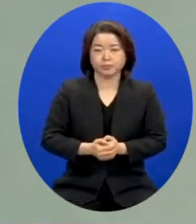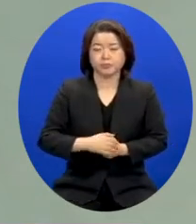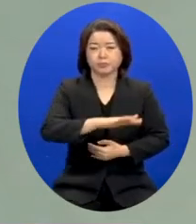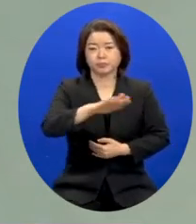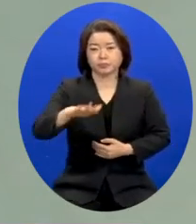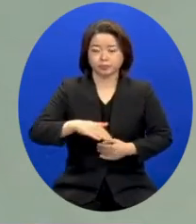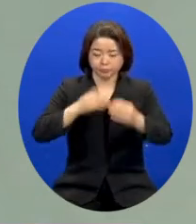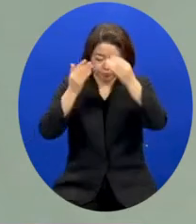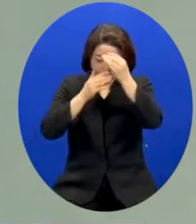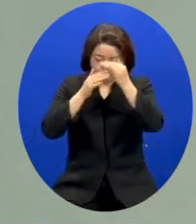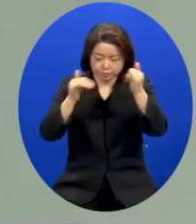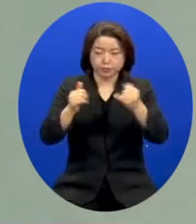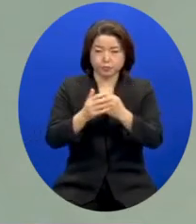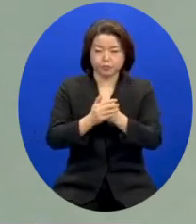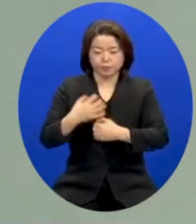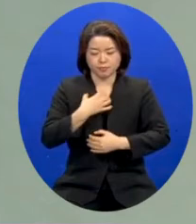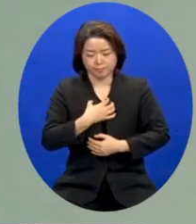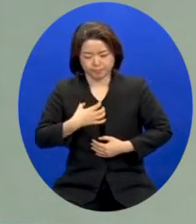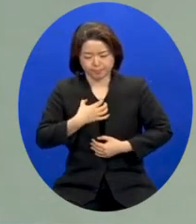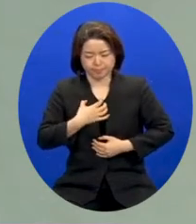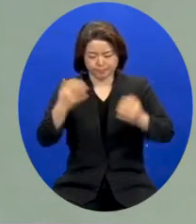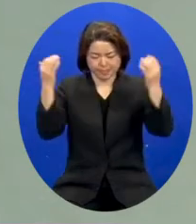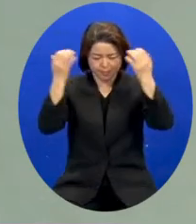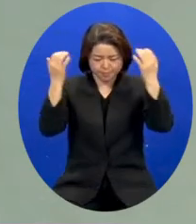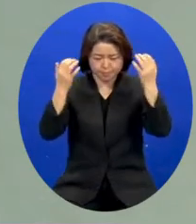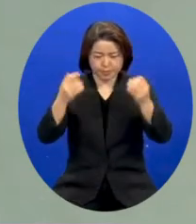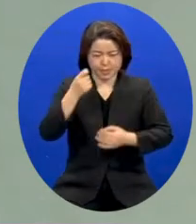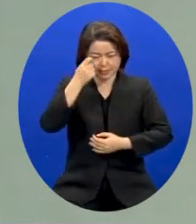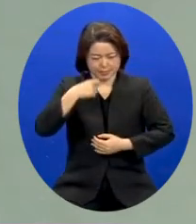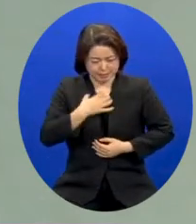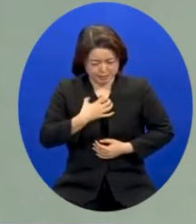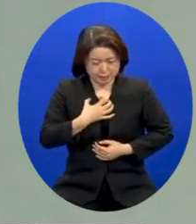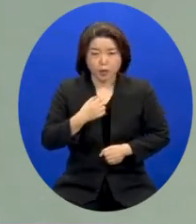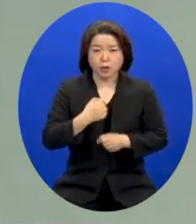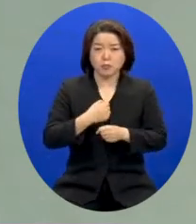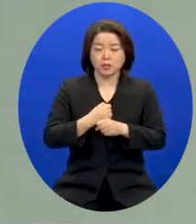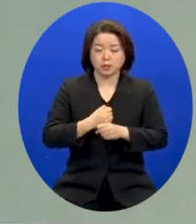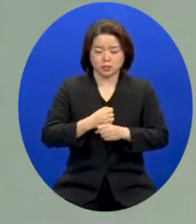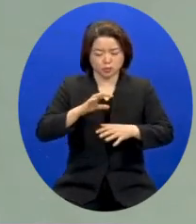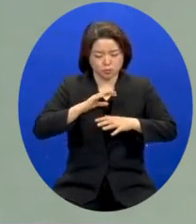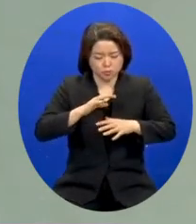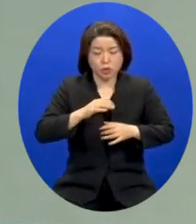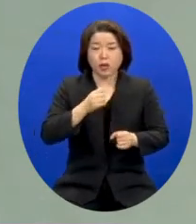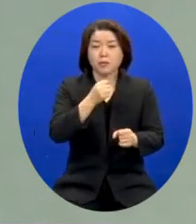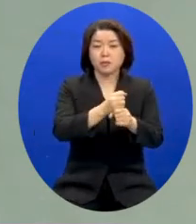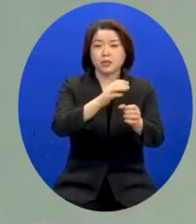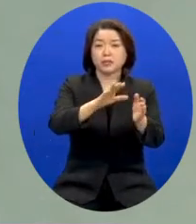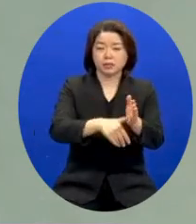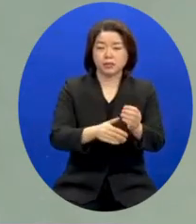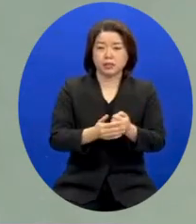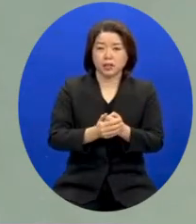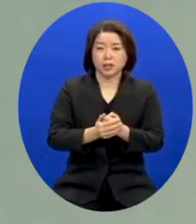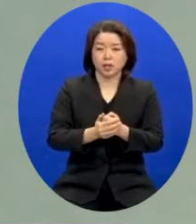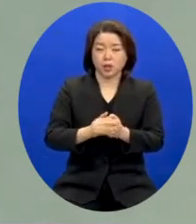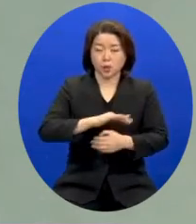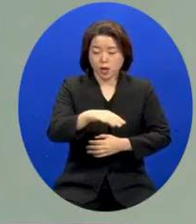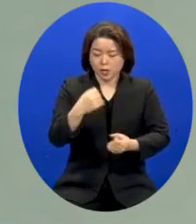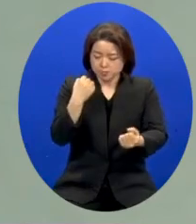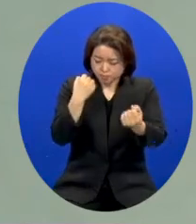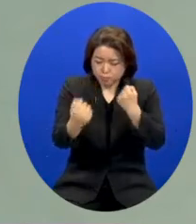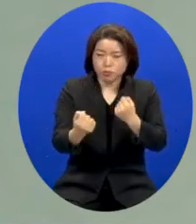우리를 성도를 괴롭게 하고 고통스럽게 하고 슬프게 하고 두렵게 할 때 우리가 그럼에도